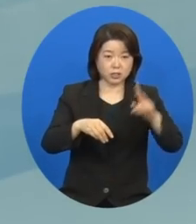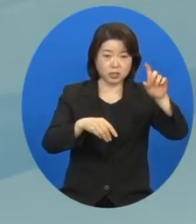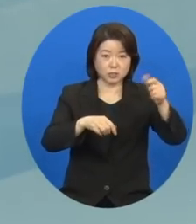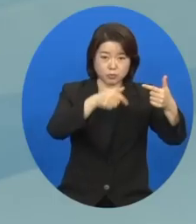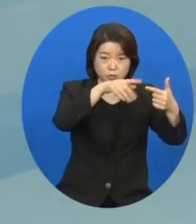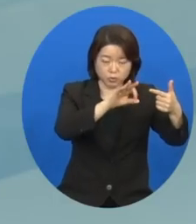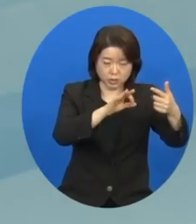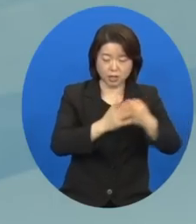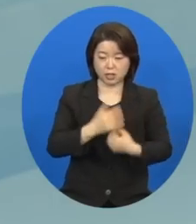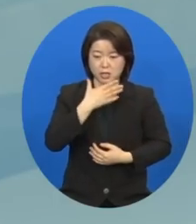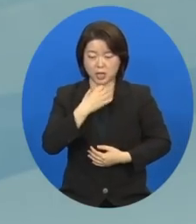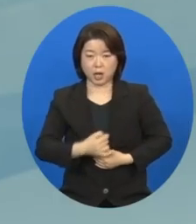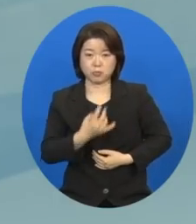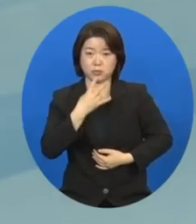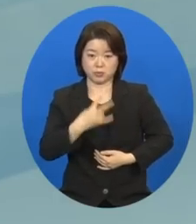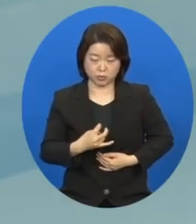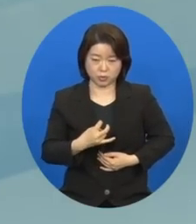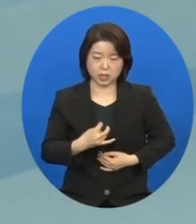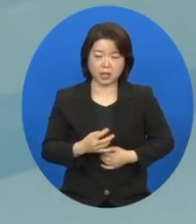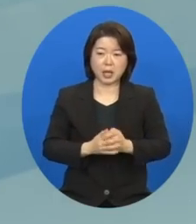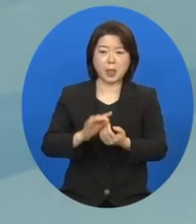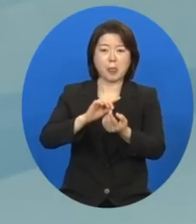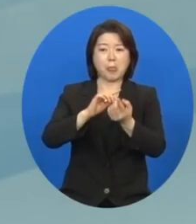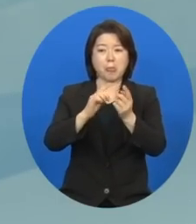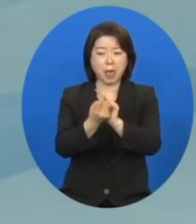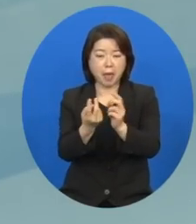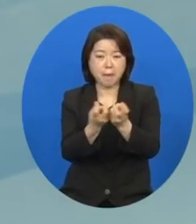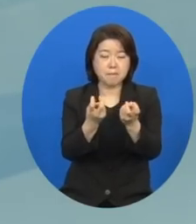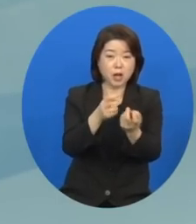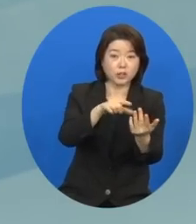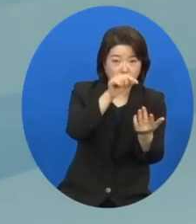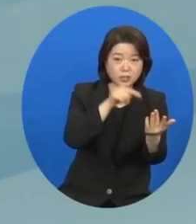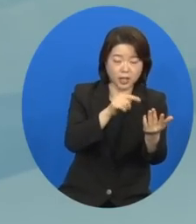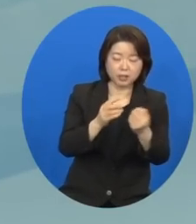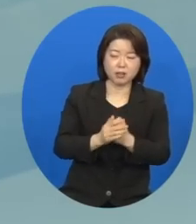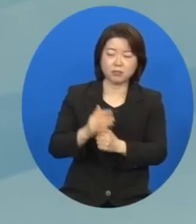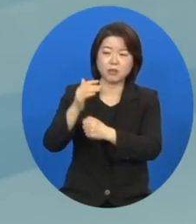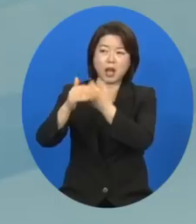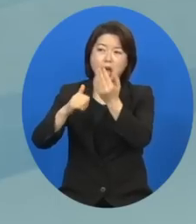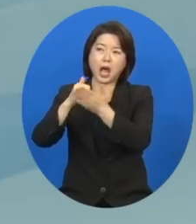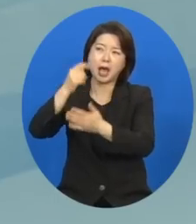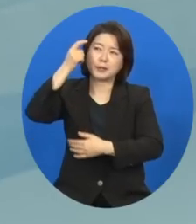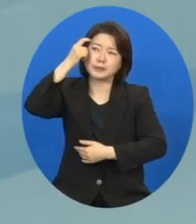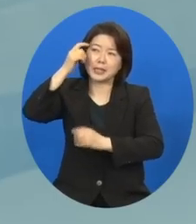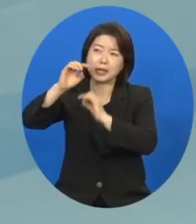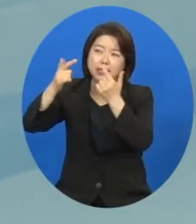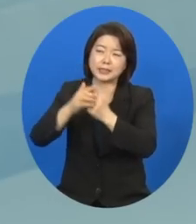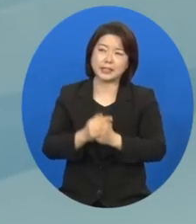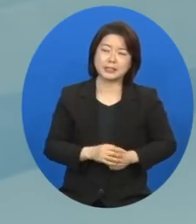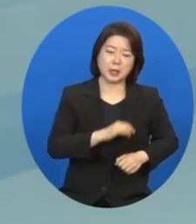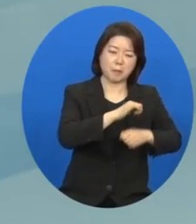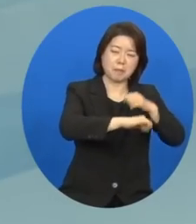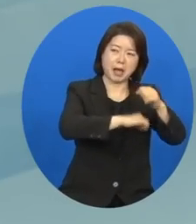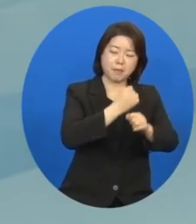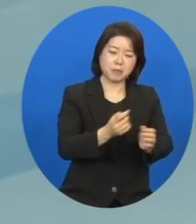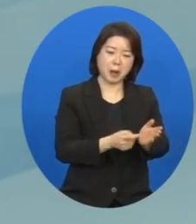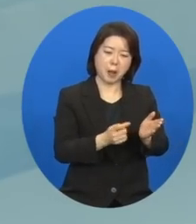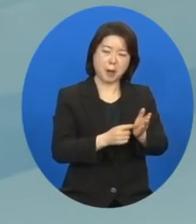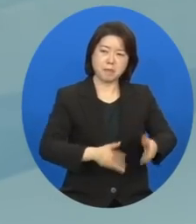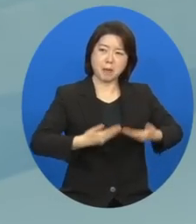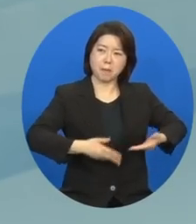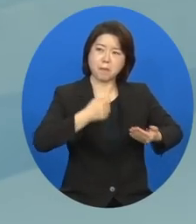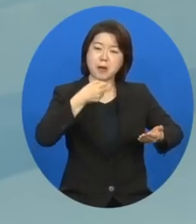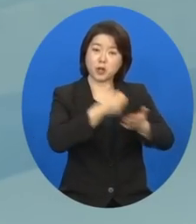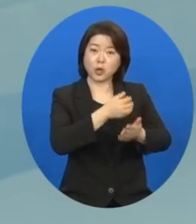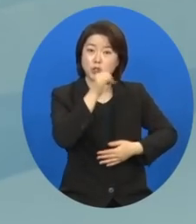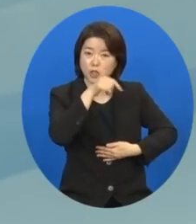이 차선책에 대한 결정은요, 하나님을 염두하지 않은 성급한 결정이었어요. 그것이